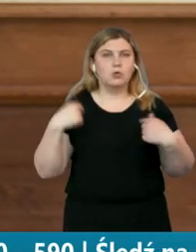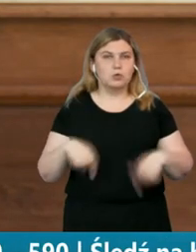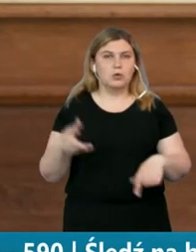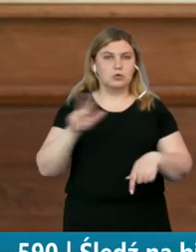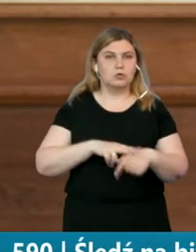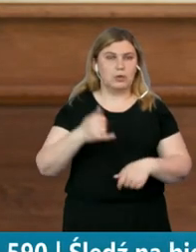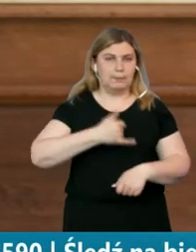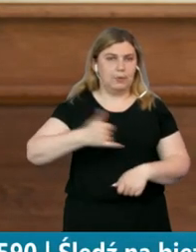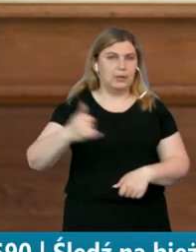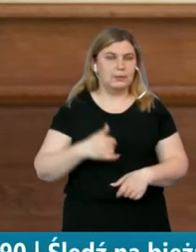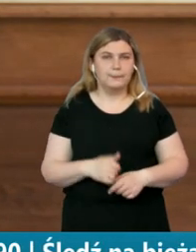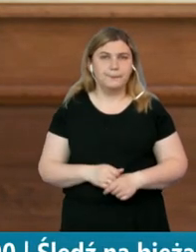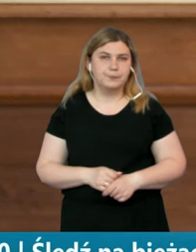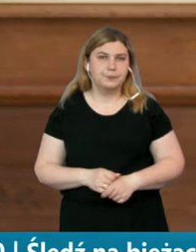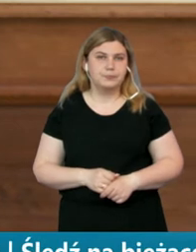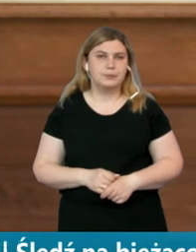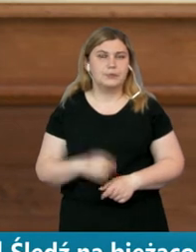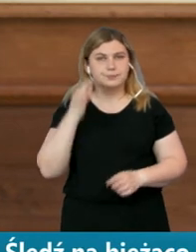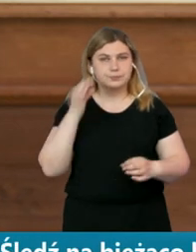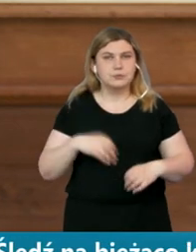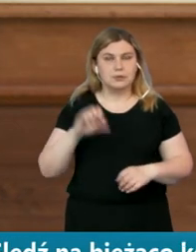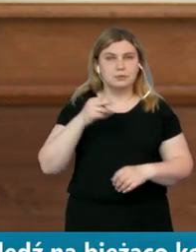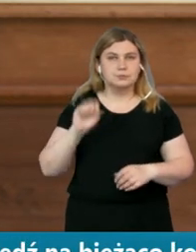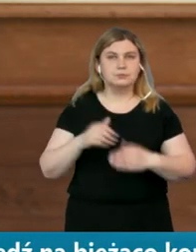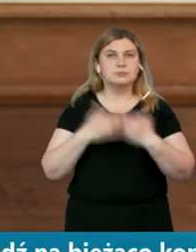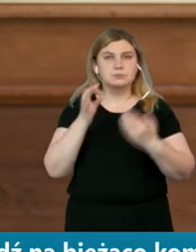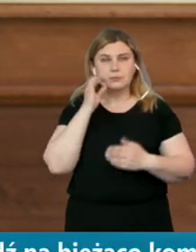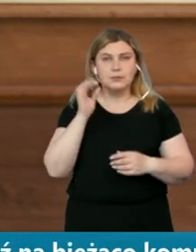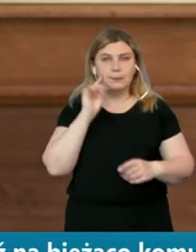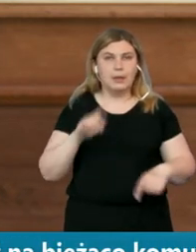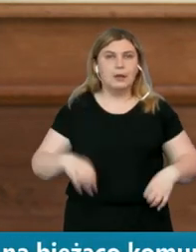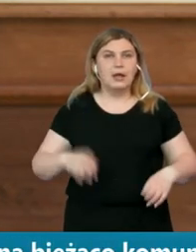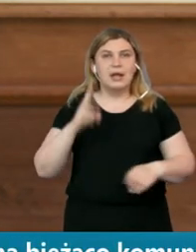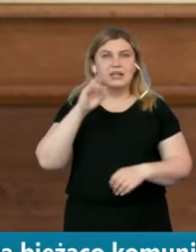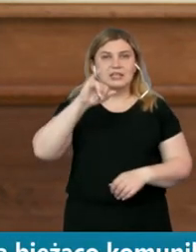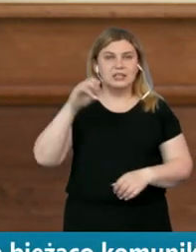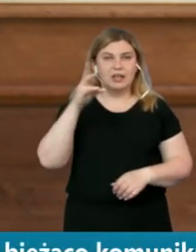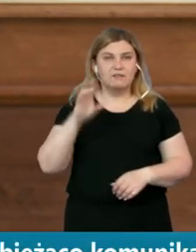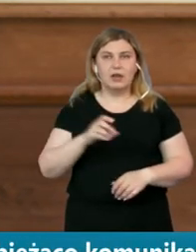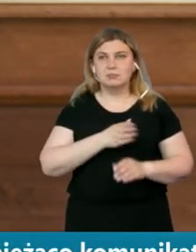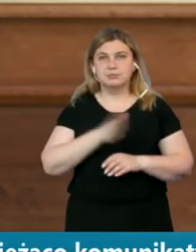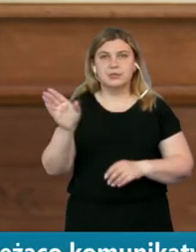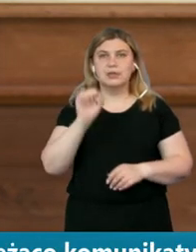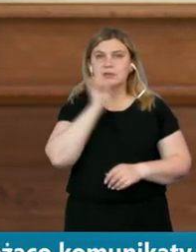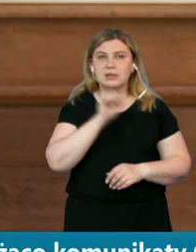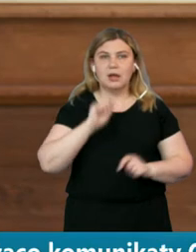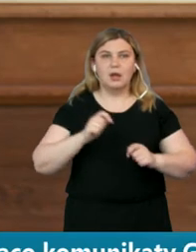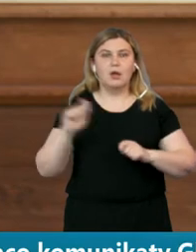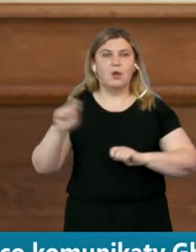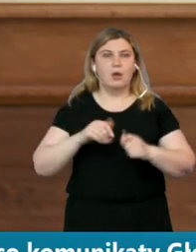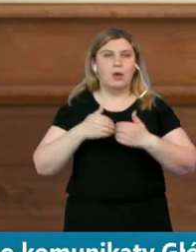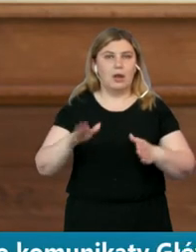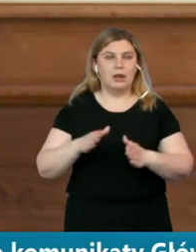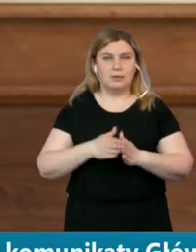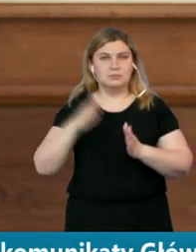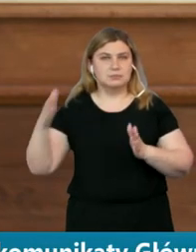się tym zajmą. Pani Ania pisze. Dzień dobry, panie prezydencie. Węzeł Kijewo jest zjazd na Stargard. Proszę prosić problem uruchamiania pasa awaryjnego w